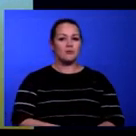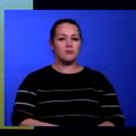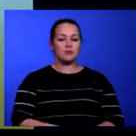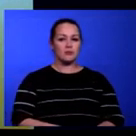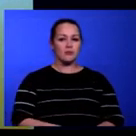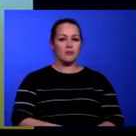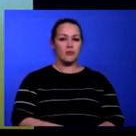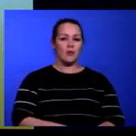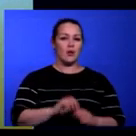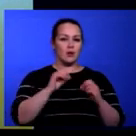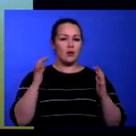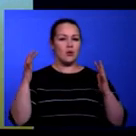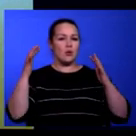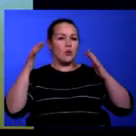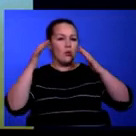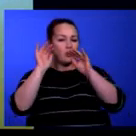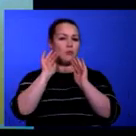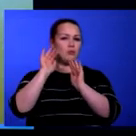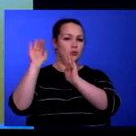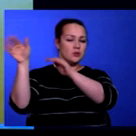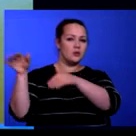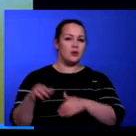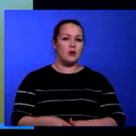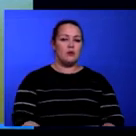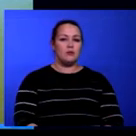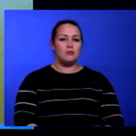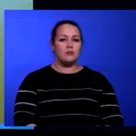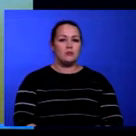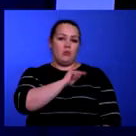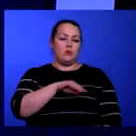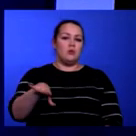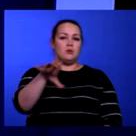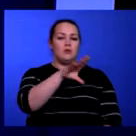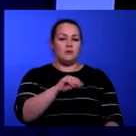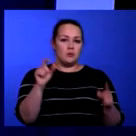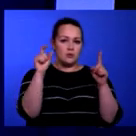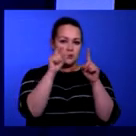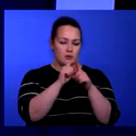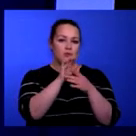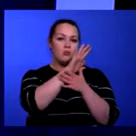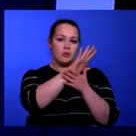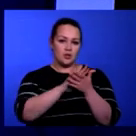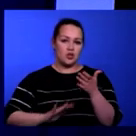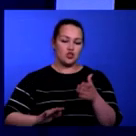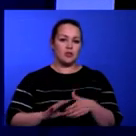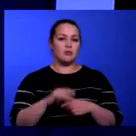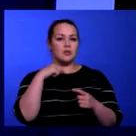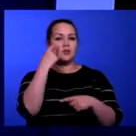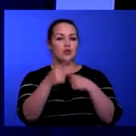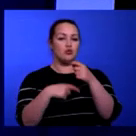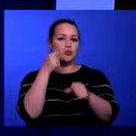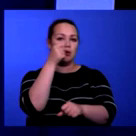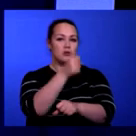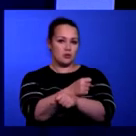унеслись вдаль покидаем остров антонимов двигаемся дальше следующая остановка